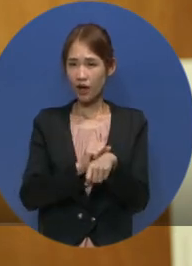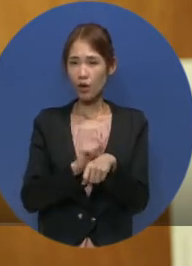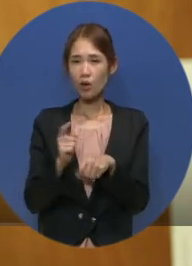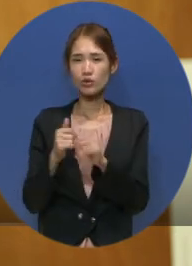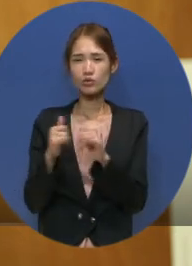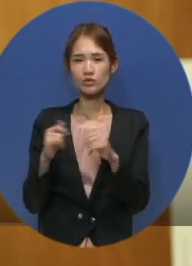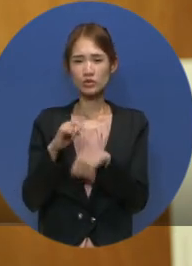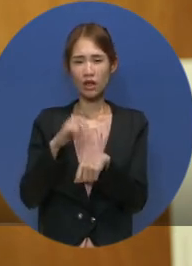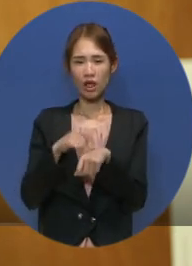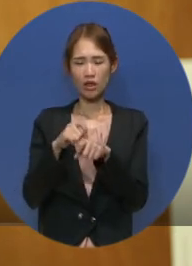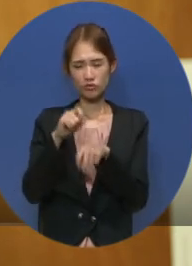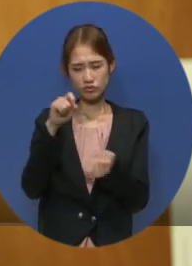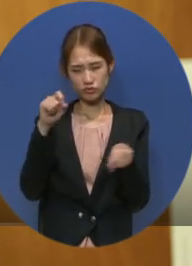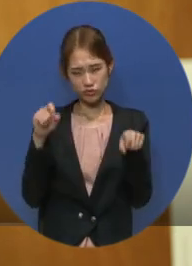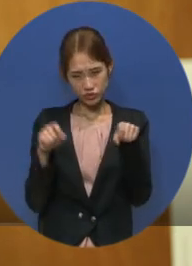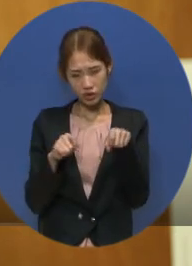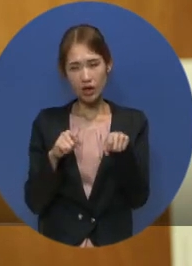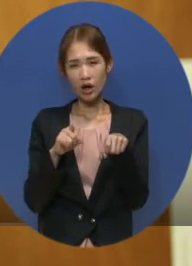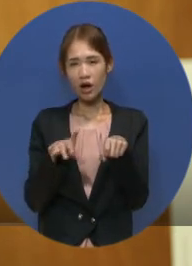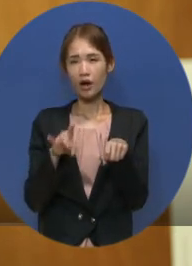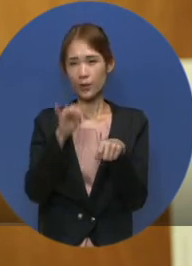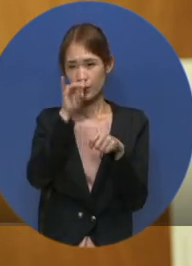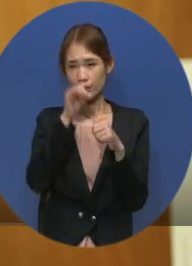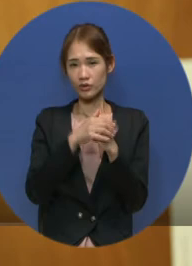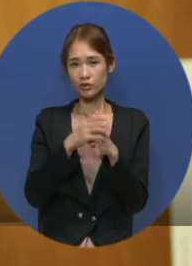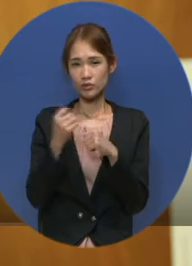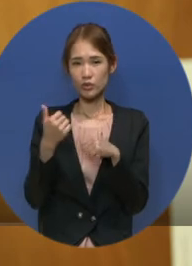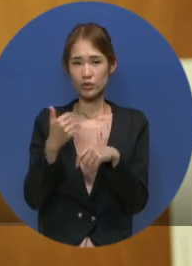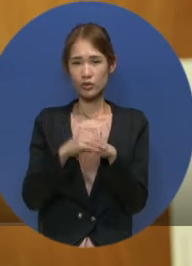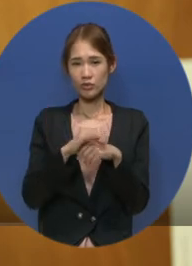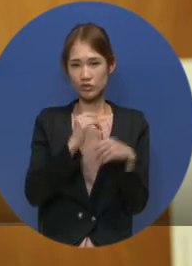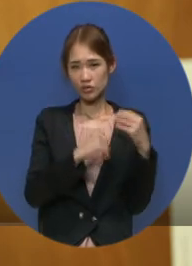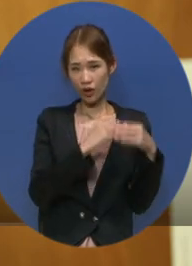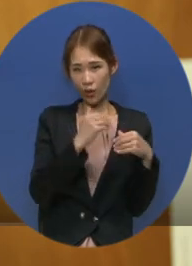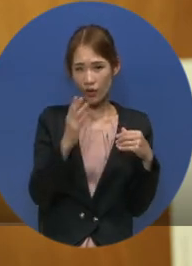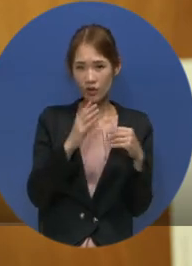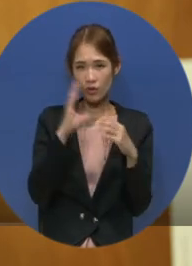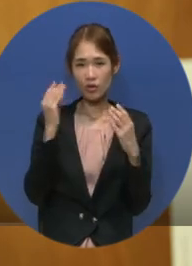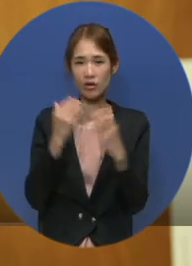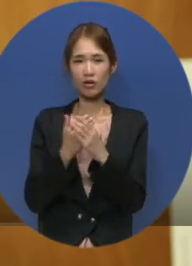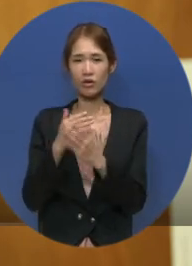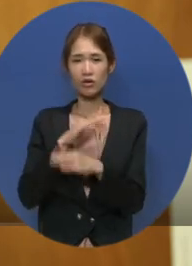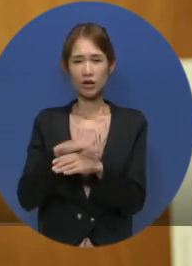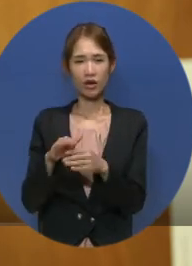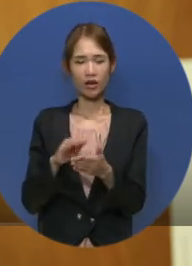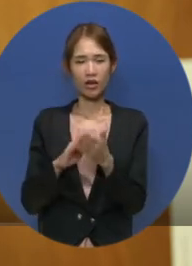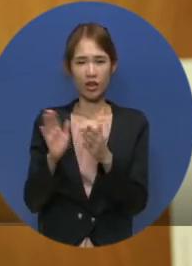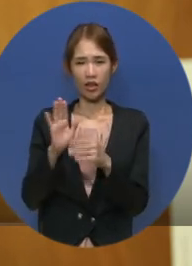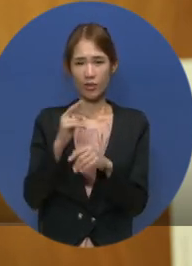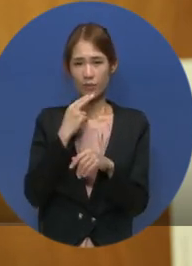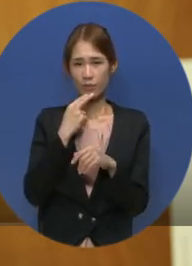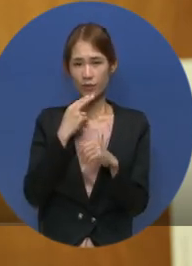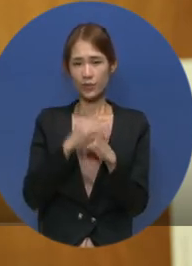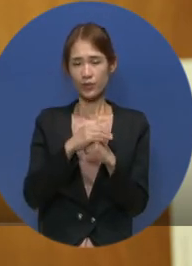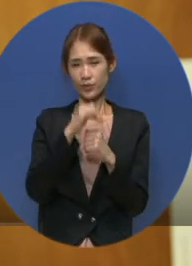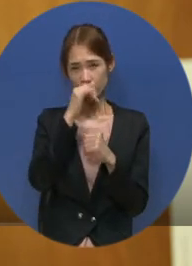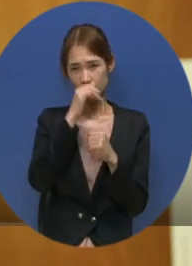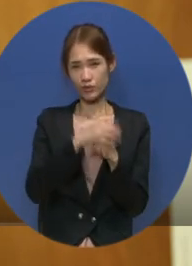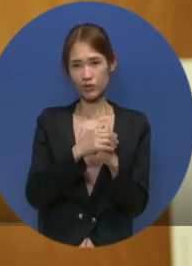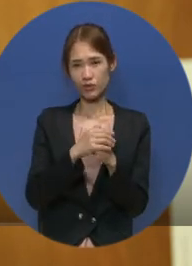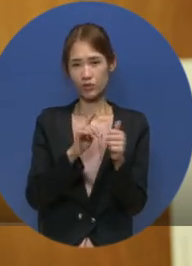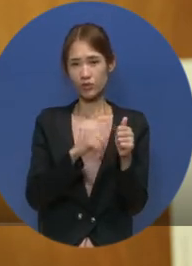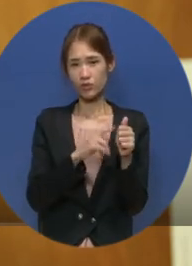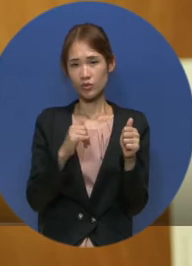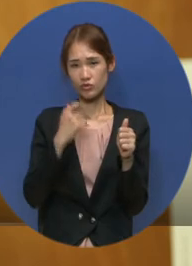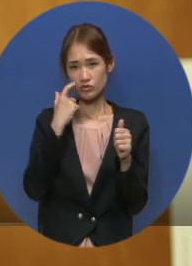분들은 굉장히 시간이 오래 걸리시는 분들도 있으세요. 반면은 빨리 접었지만 완성도가 잘 안 나와서 잘 안 만들어지시는 분도 있으시고 어떤